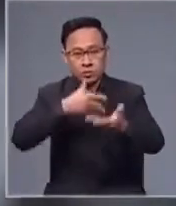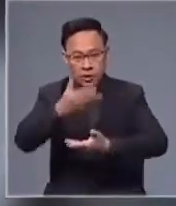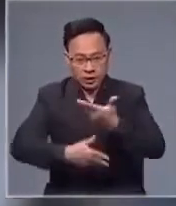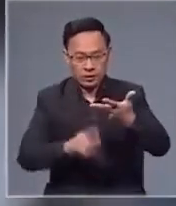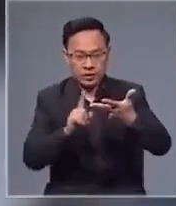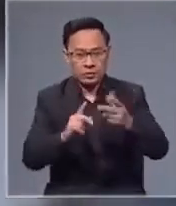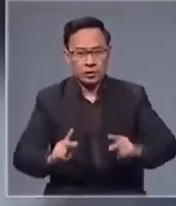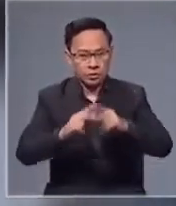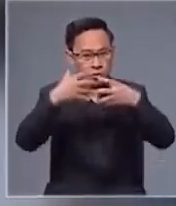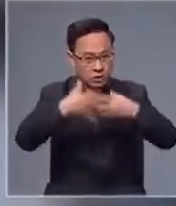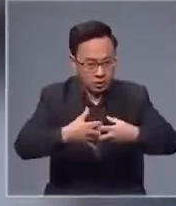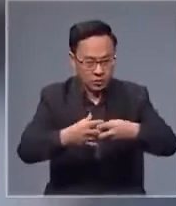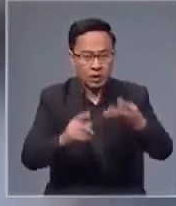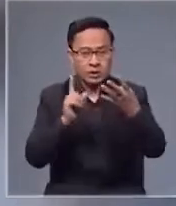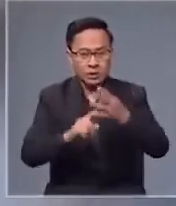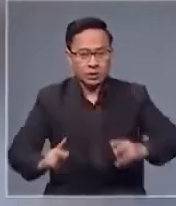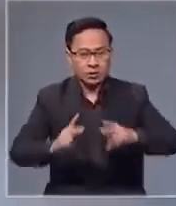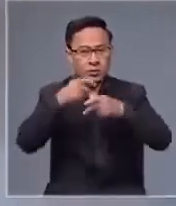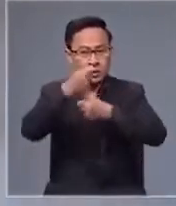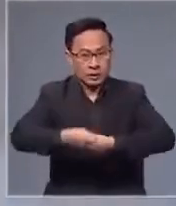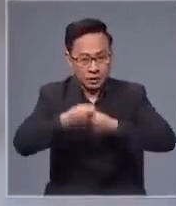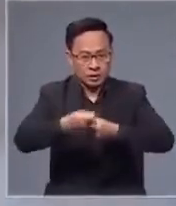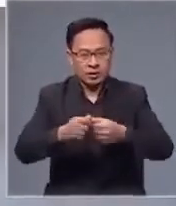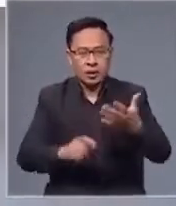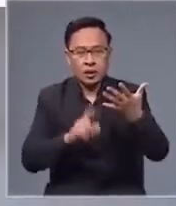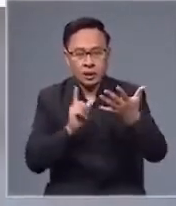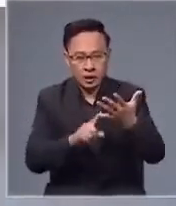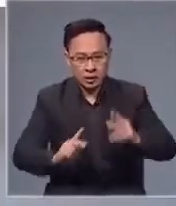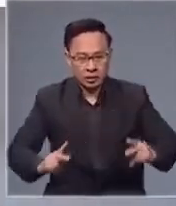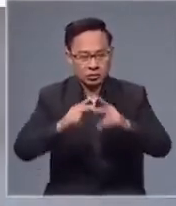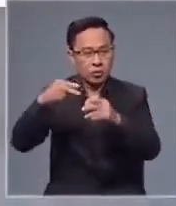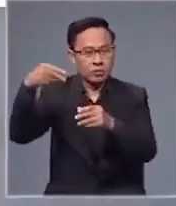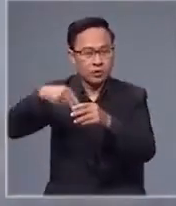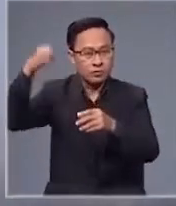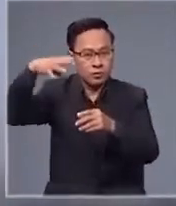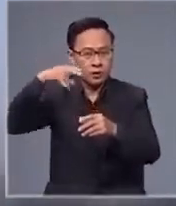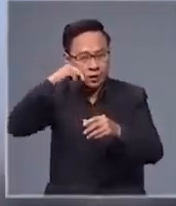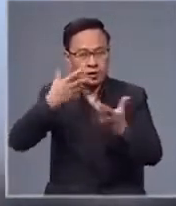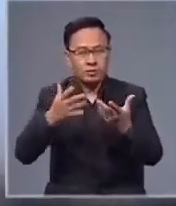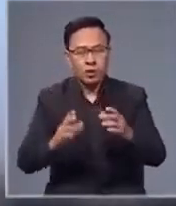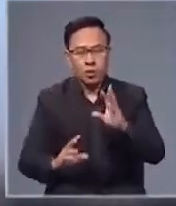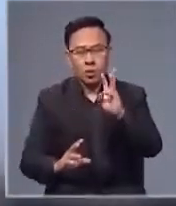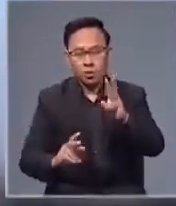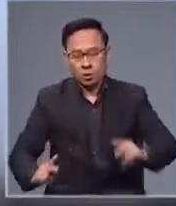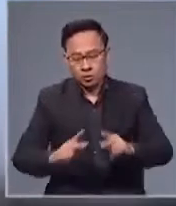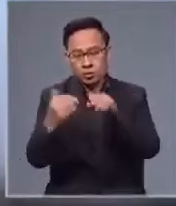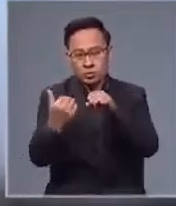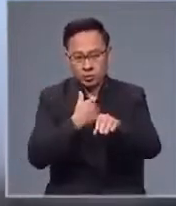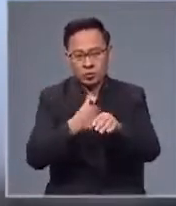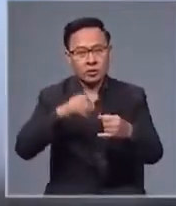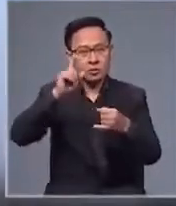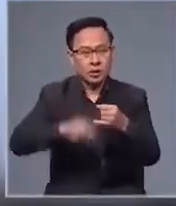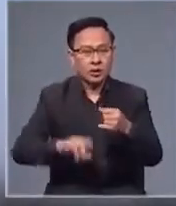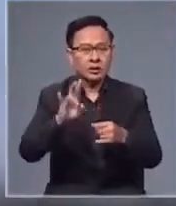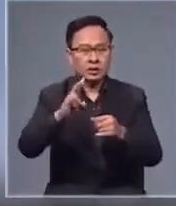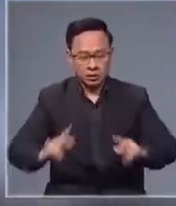ระทรวงอุตสาหกรรมกระทรวงเกษตรและสหกรณ์กระทรวงพลังงานกระทรวงคมนาคมและ